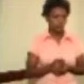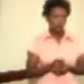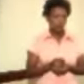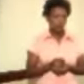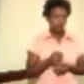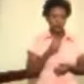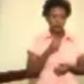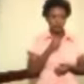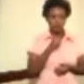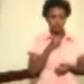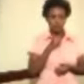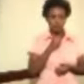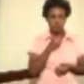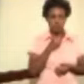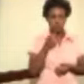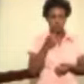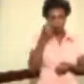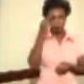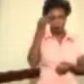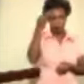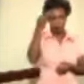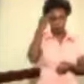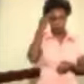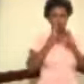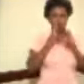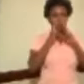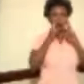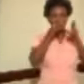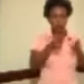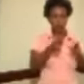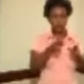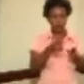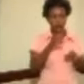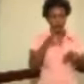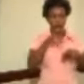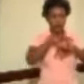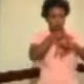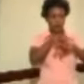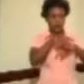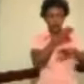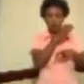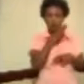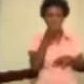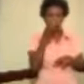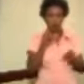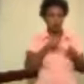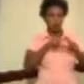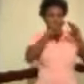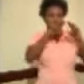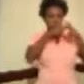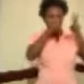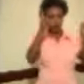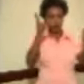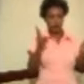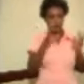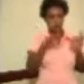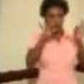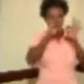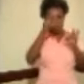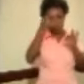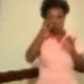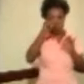la bannière réponse paysan. Ça veut dire que agriculture a arrêté un point important pour nous dans le programme. Nous, notez bien